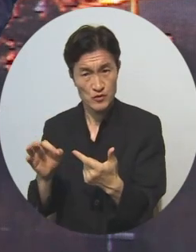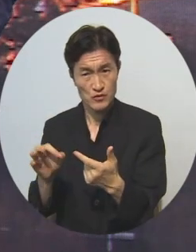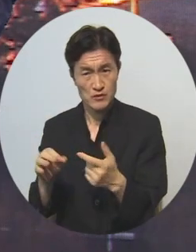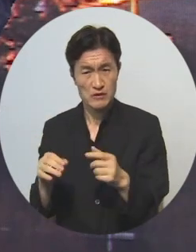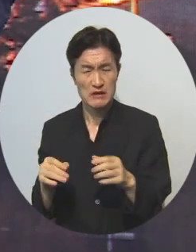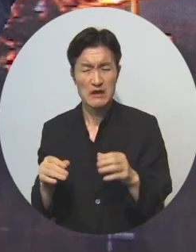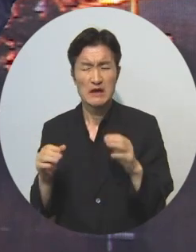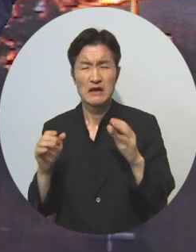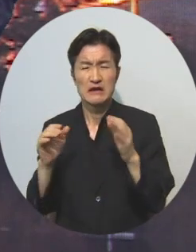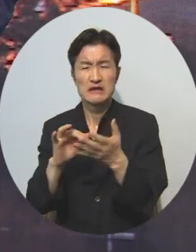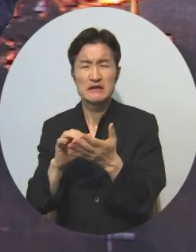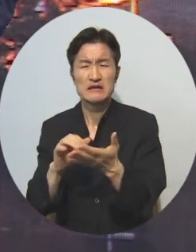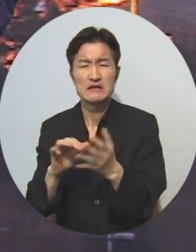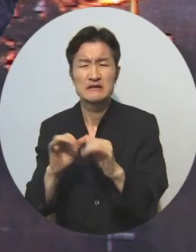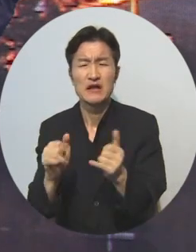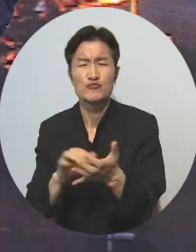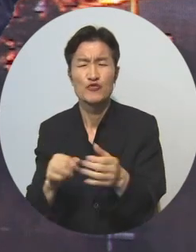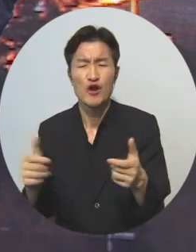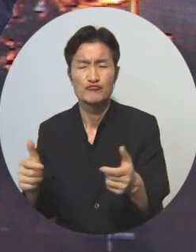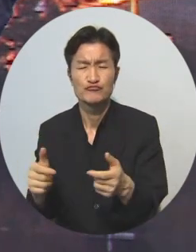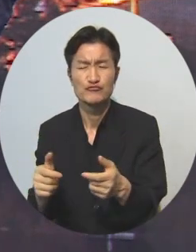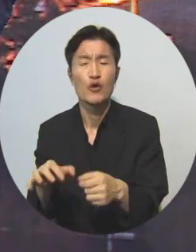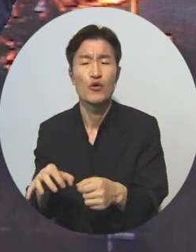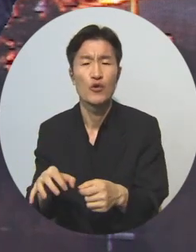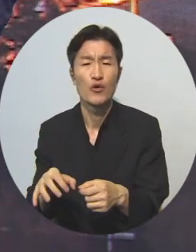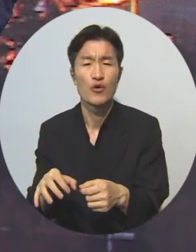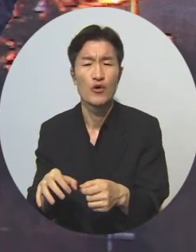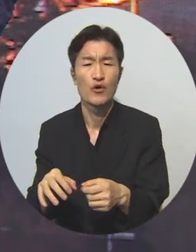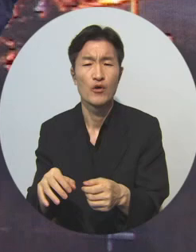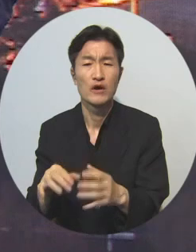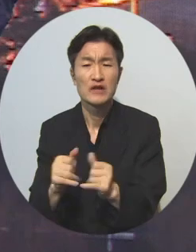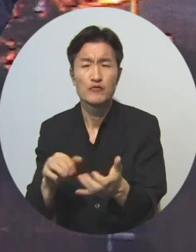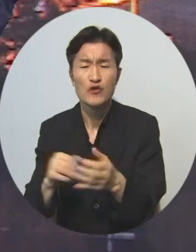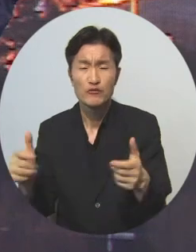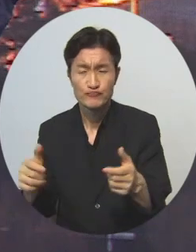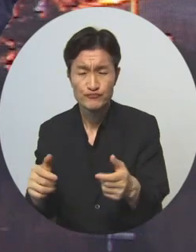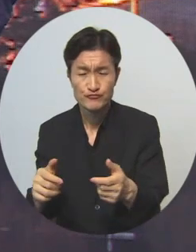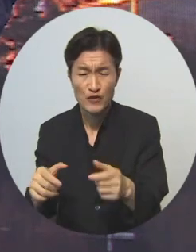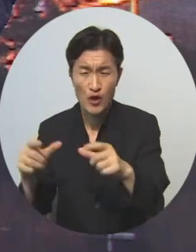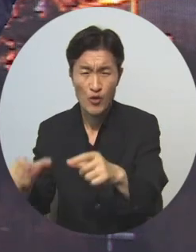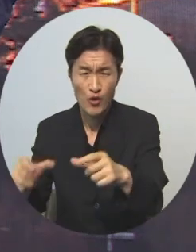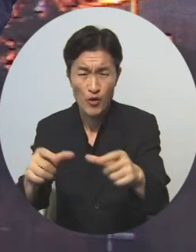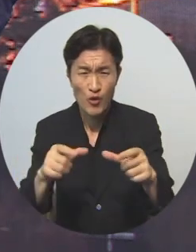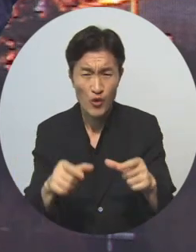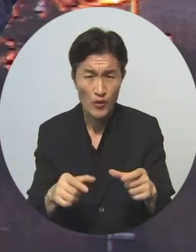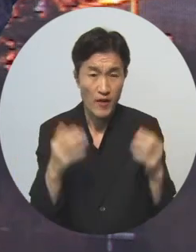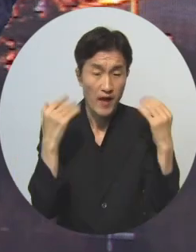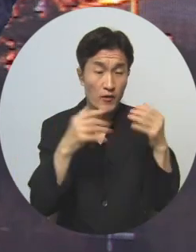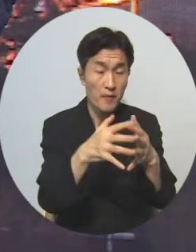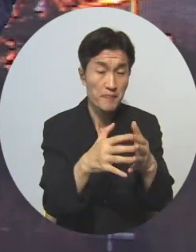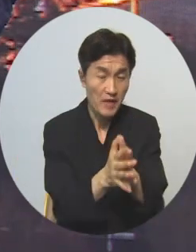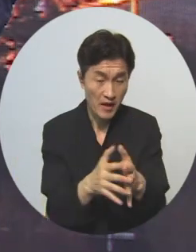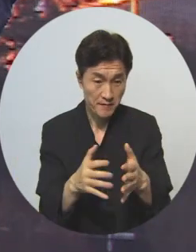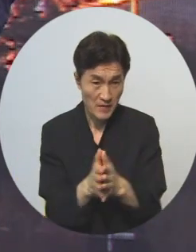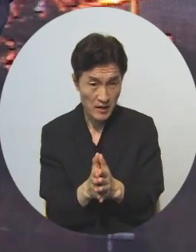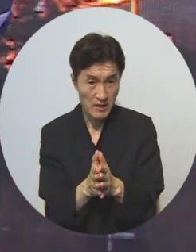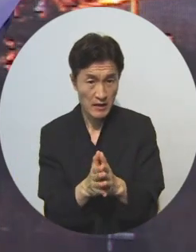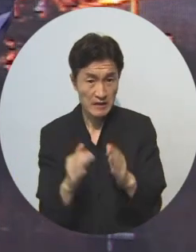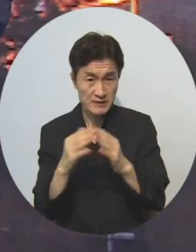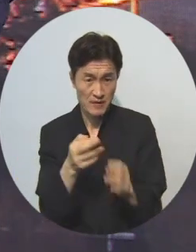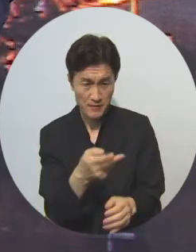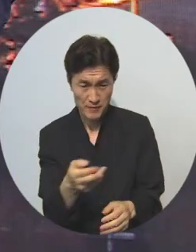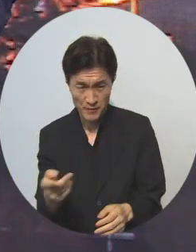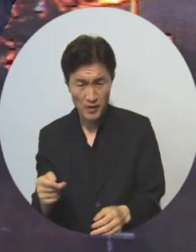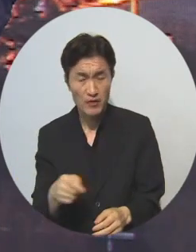지역에 있습니다 인구가 줄어드는 지자체들은 폐와 빈집을 장해서 인구유입의